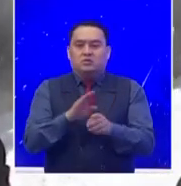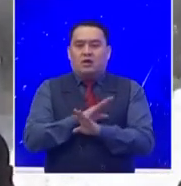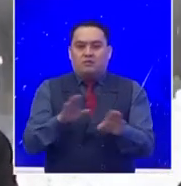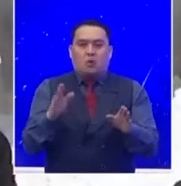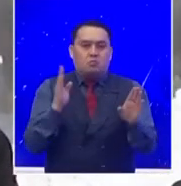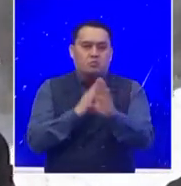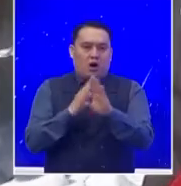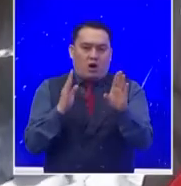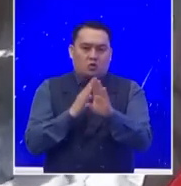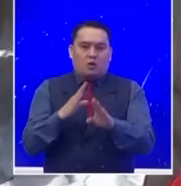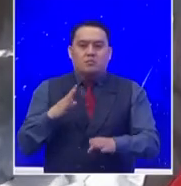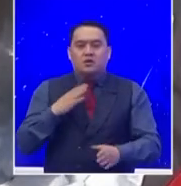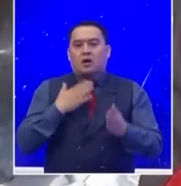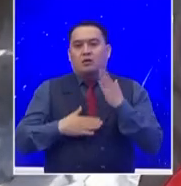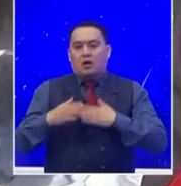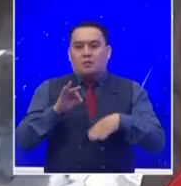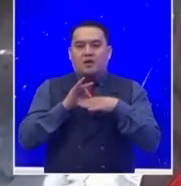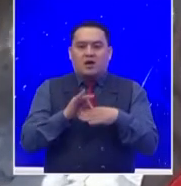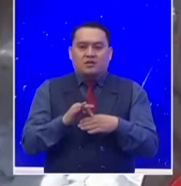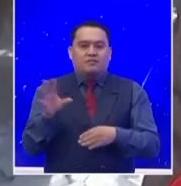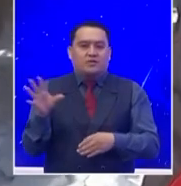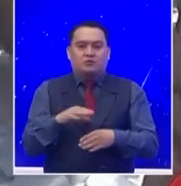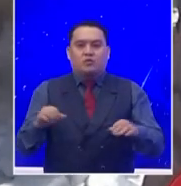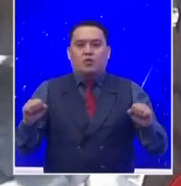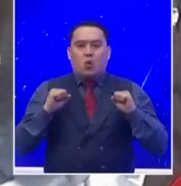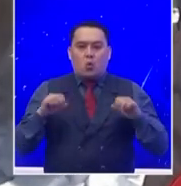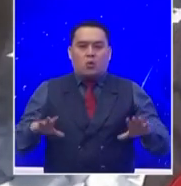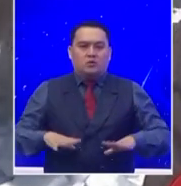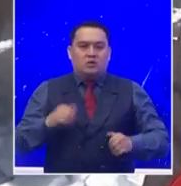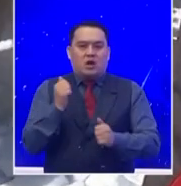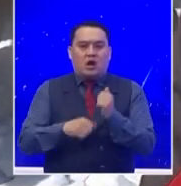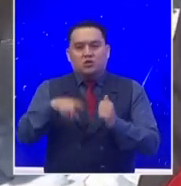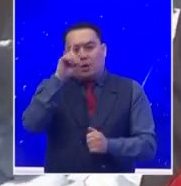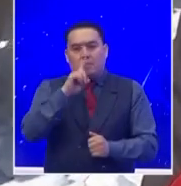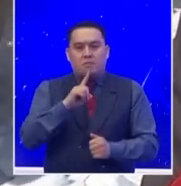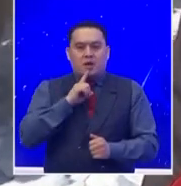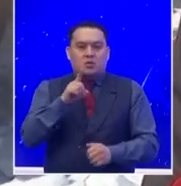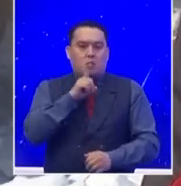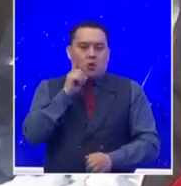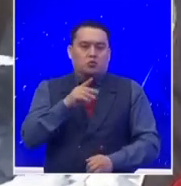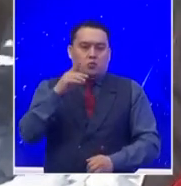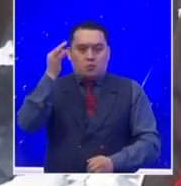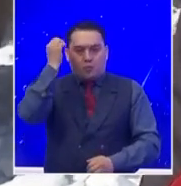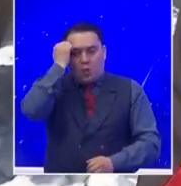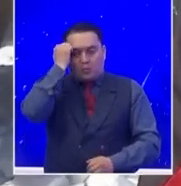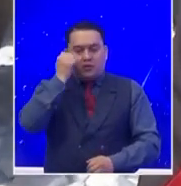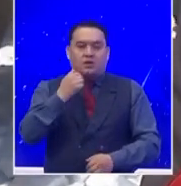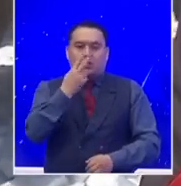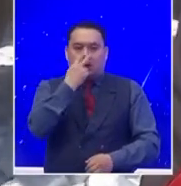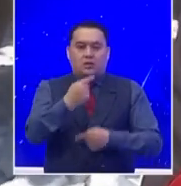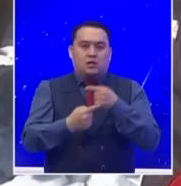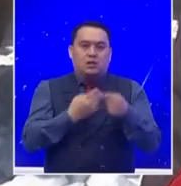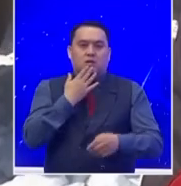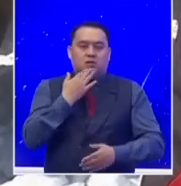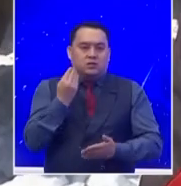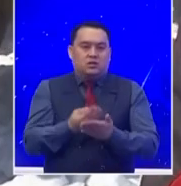погодных условий. Мы были бы рады проводить соревнования по конным видам спорта каждый месяц. Так и молодежь будет помнить и знать наши